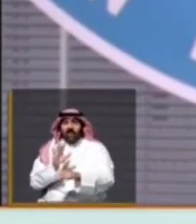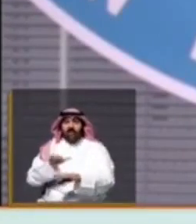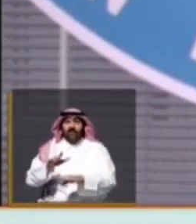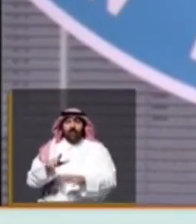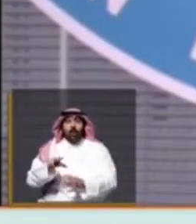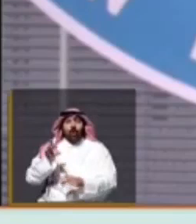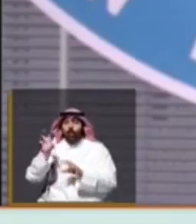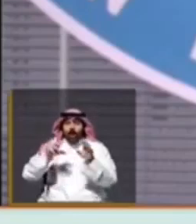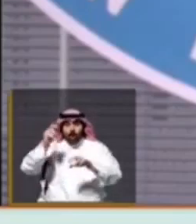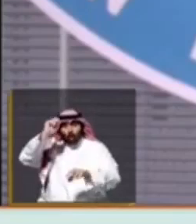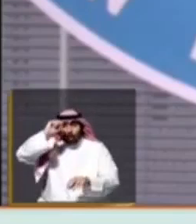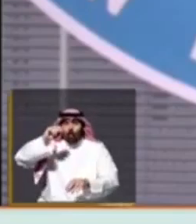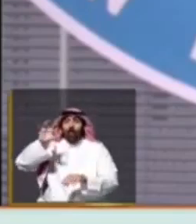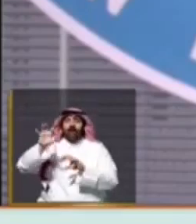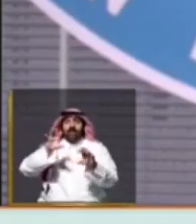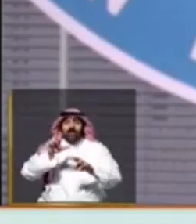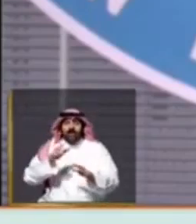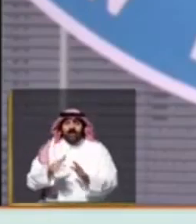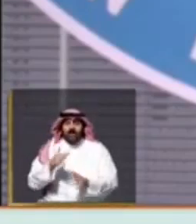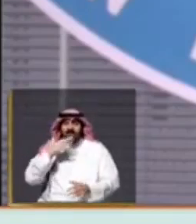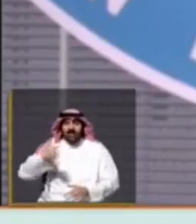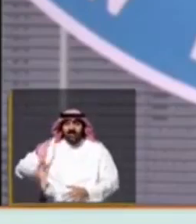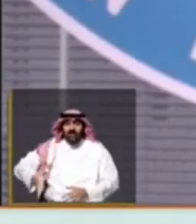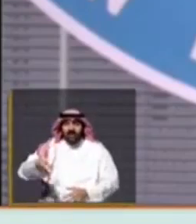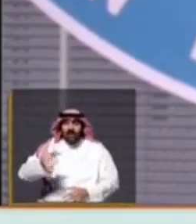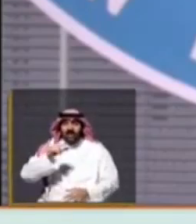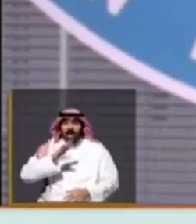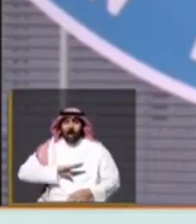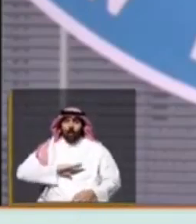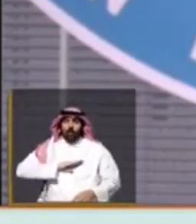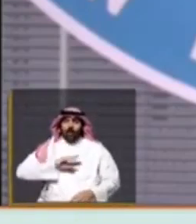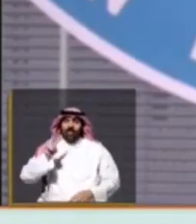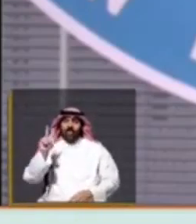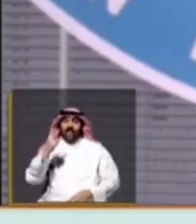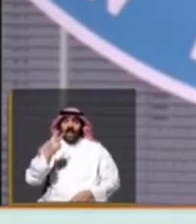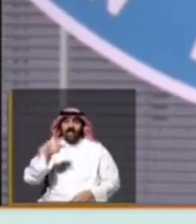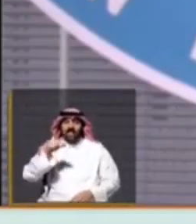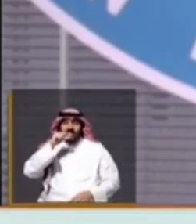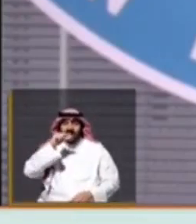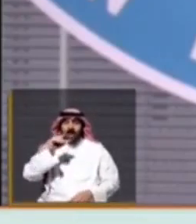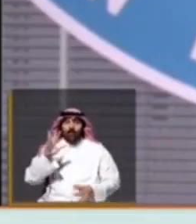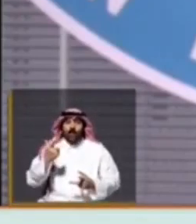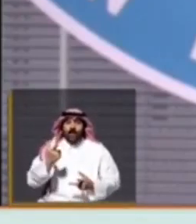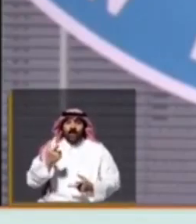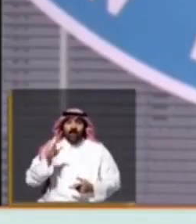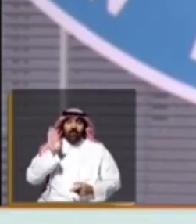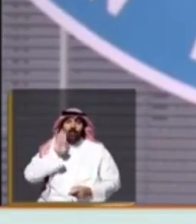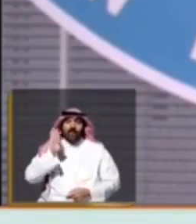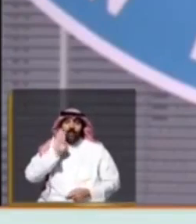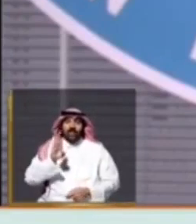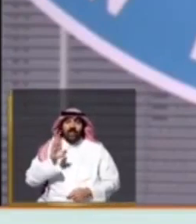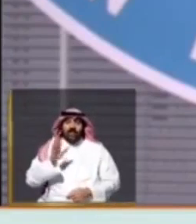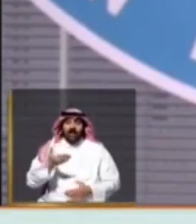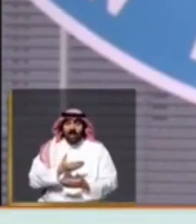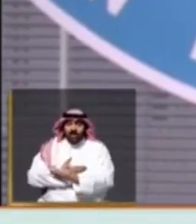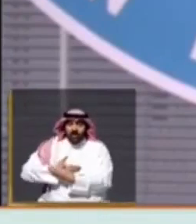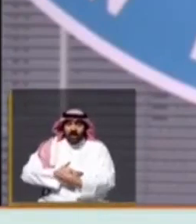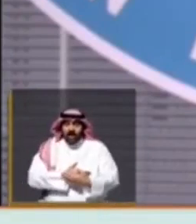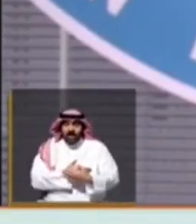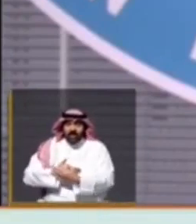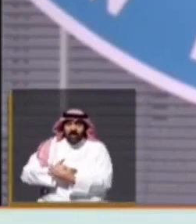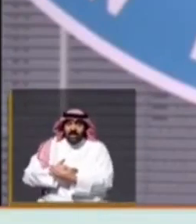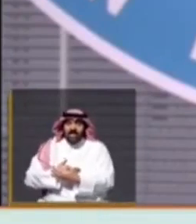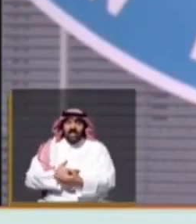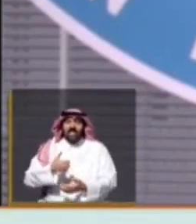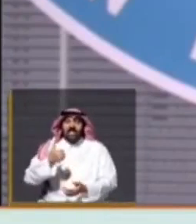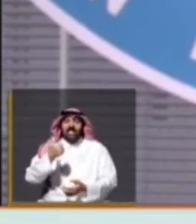في أوروبا. وكانت الضحية الأصغر طفلة في 12 توفيت في بلجيكا، فيما توفي رضيع يبلغ